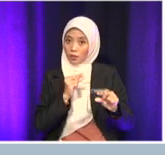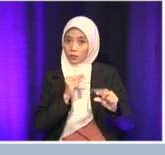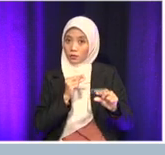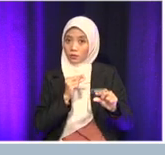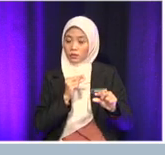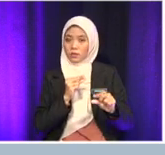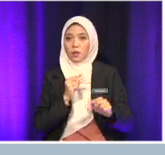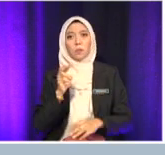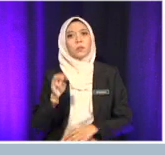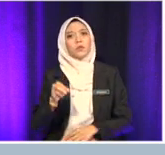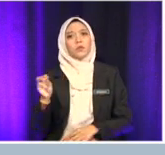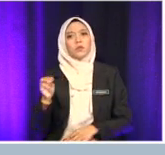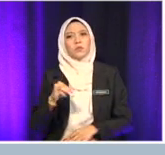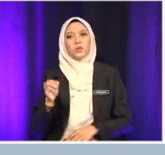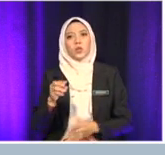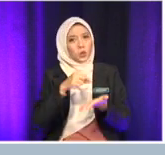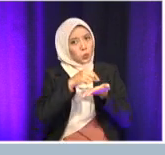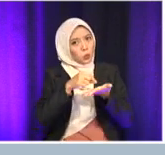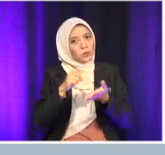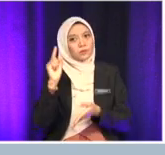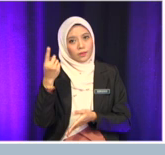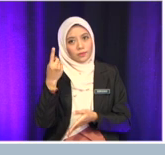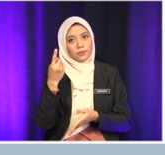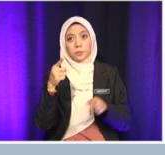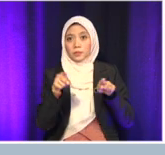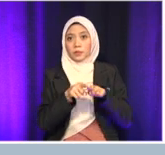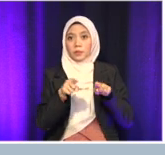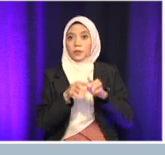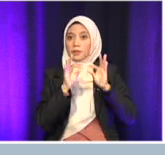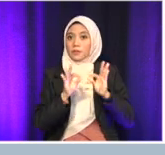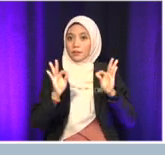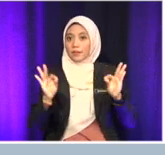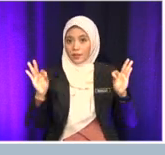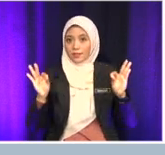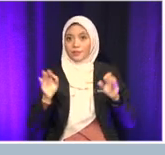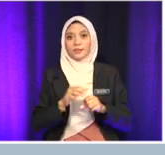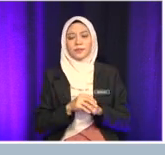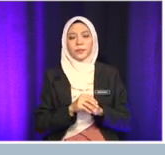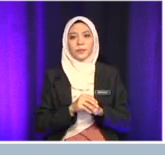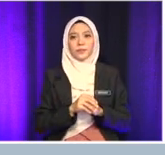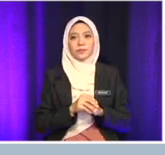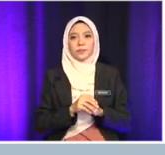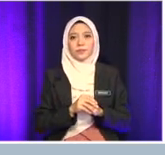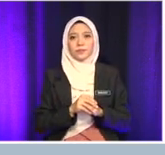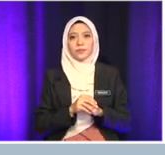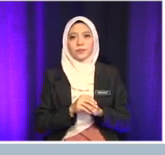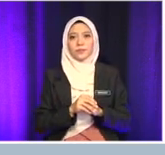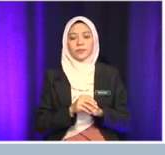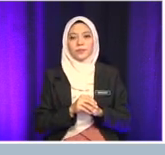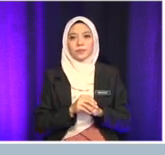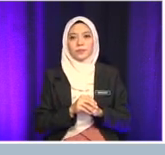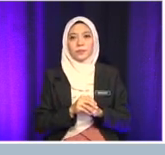murid-murid Tuliskan persamaan y = Jika dia memotong pada nomor B maka katakanlah